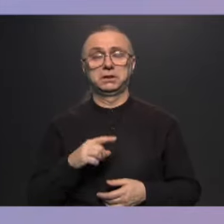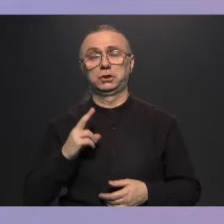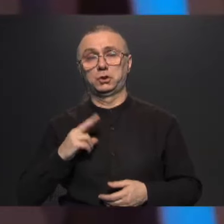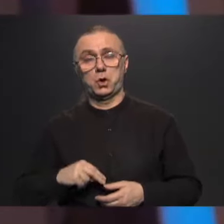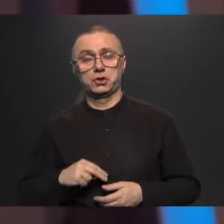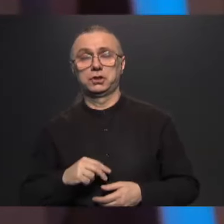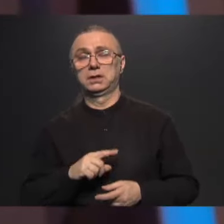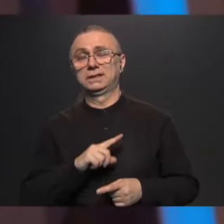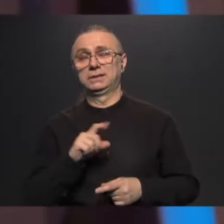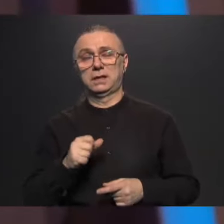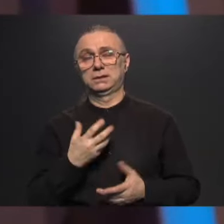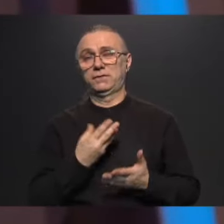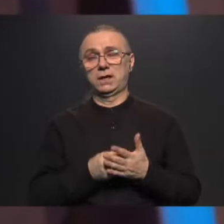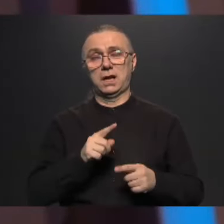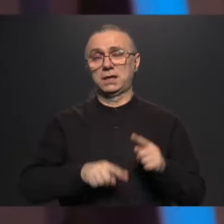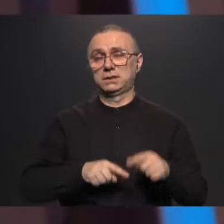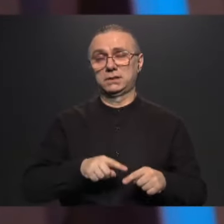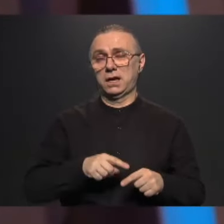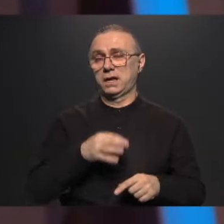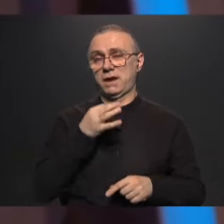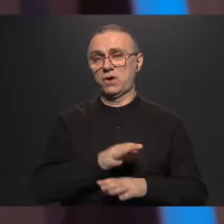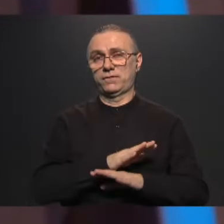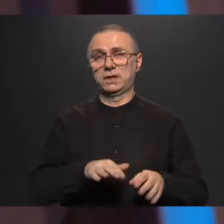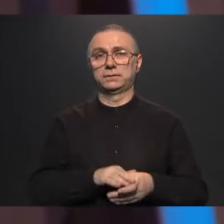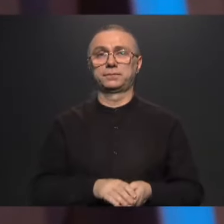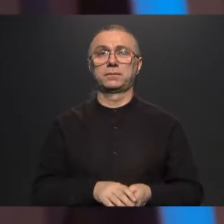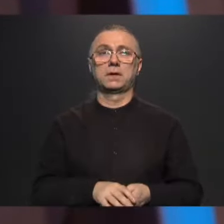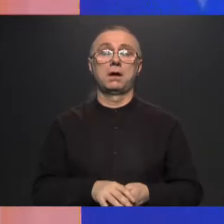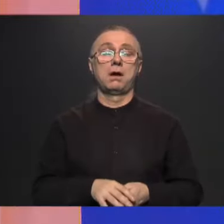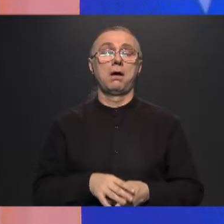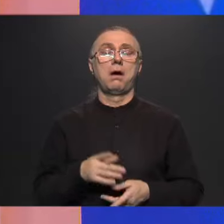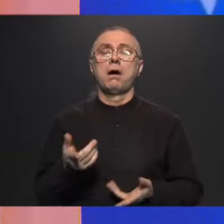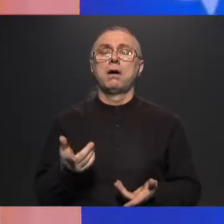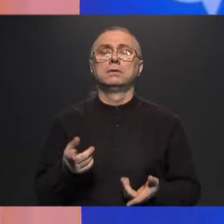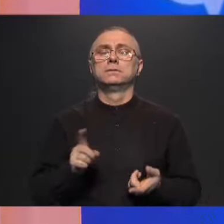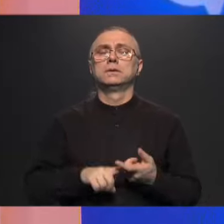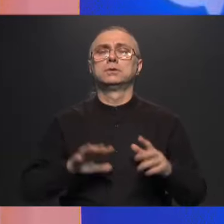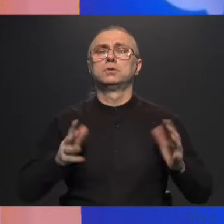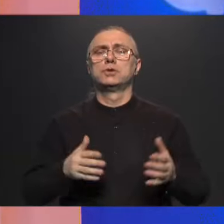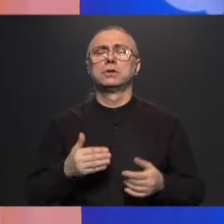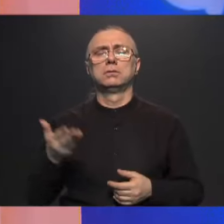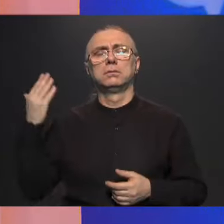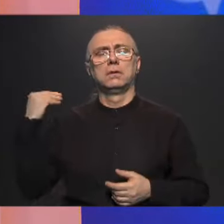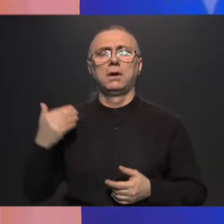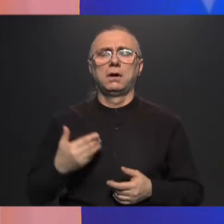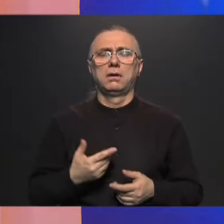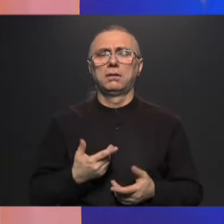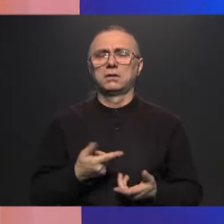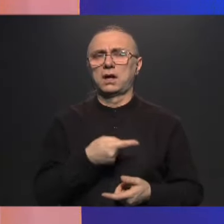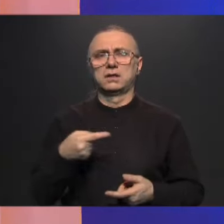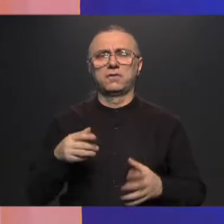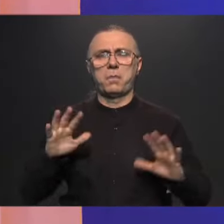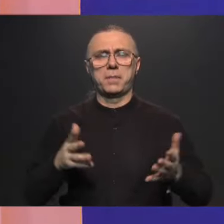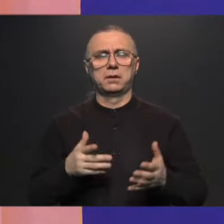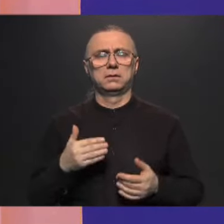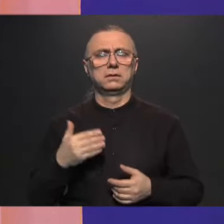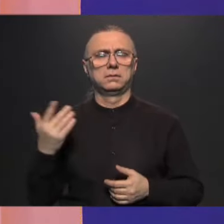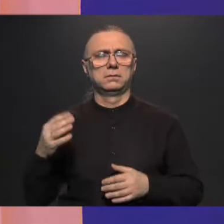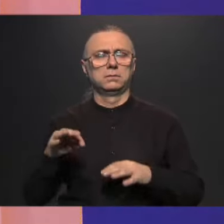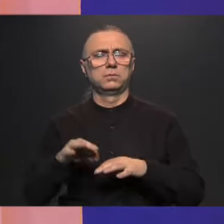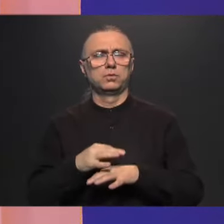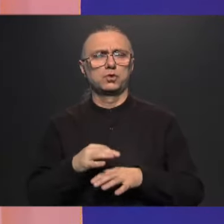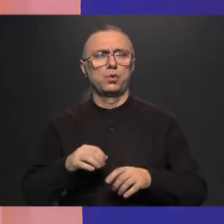тоже. Вот. Что касается убил кота, и вы просто проецируете момент, который был у вас очень негативный, этот опыт, что он убил